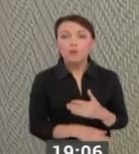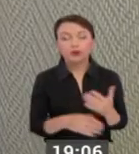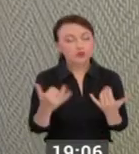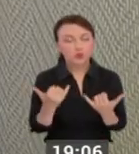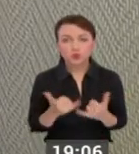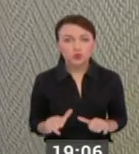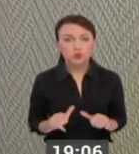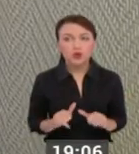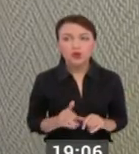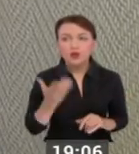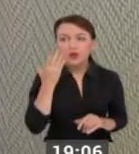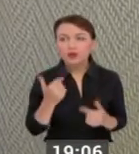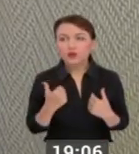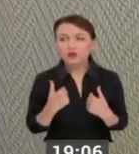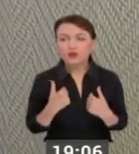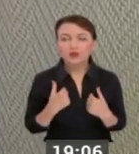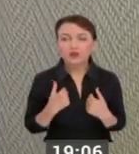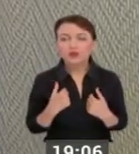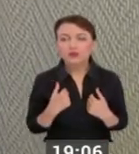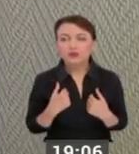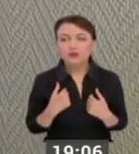І коли я